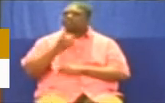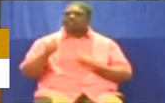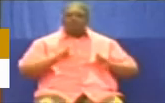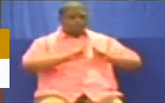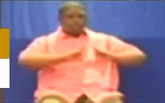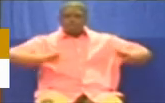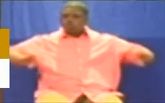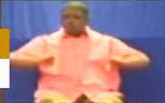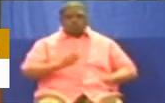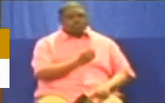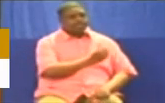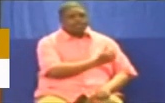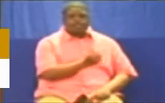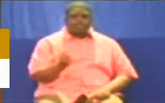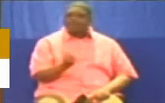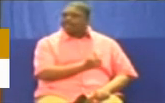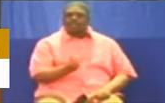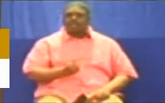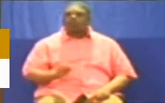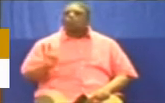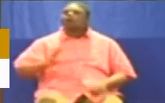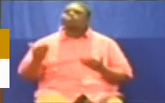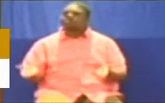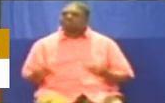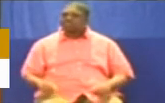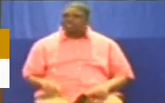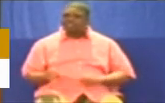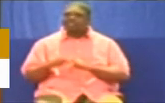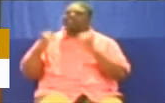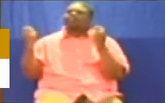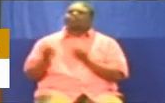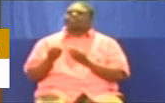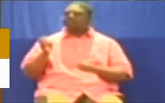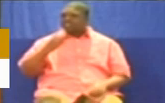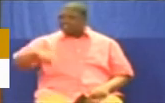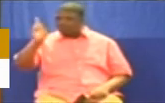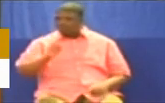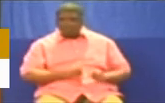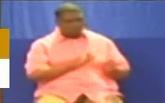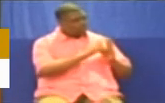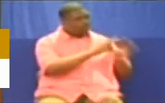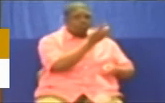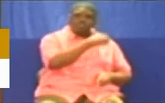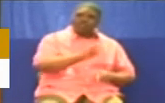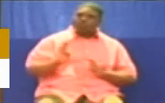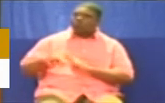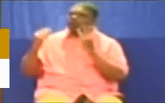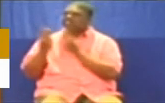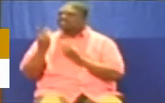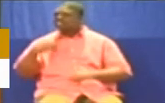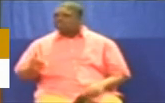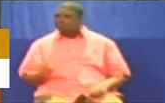pale Tanzania. Wapi mkutano huo unaitwaje? Kwenye seminar sawa, kwenye kongamano sawa, kwenye warsha sawa, lakini